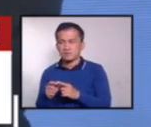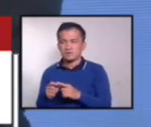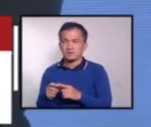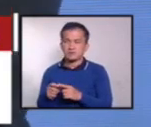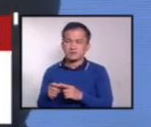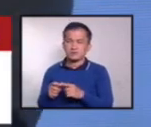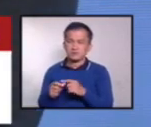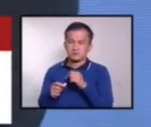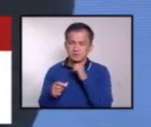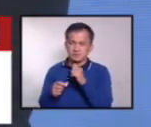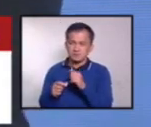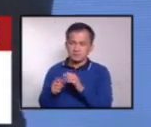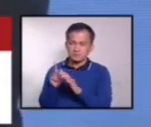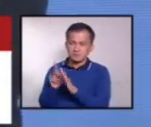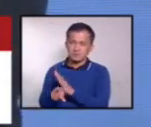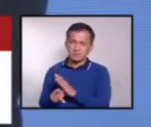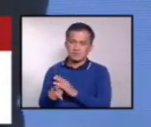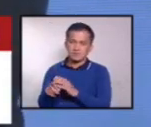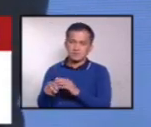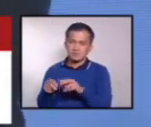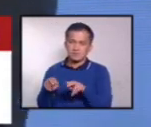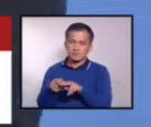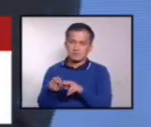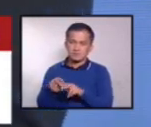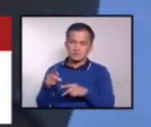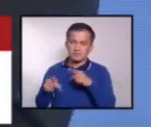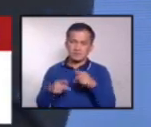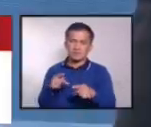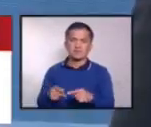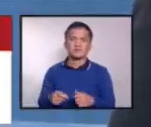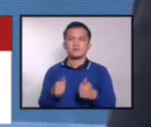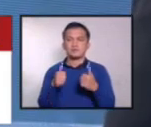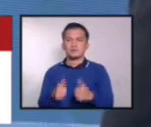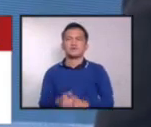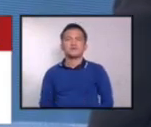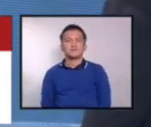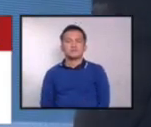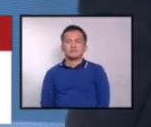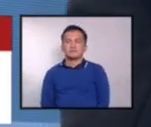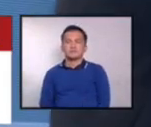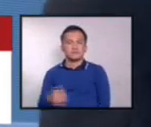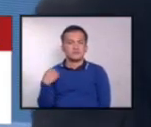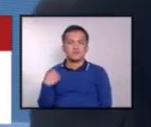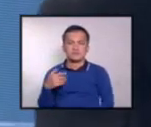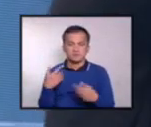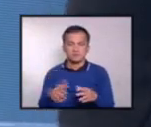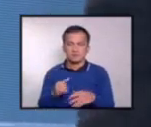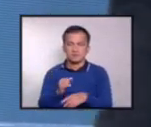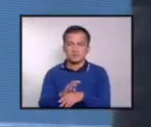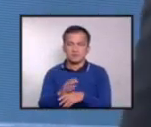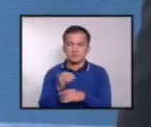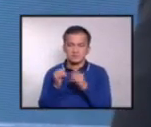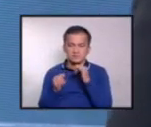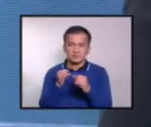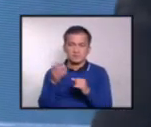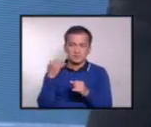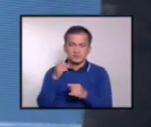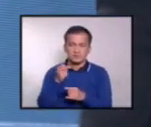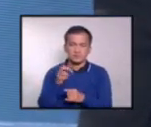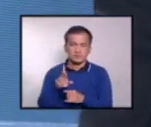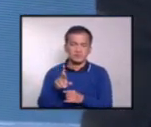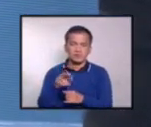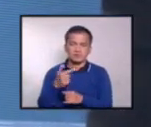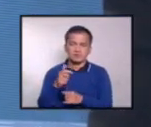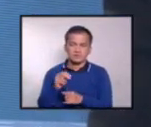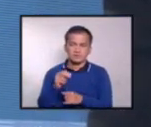nang hindi pinapatay yung mga ordinaryong mamamayan. All right. Hindi pa po tapos ang job interview ni dating Solicitor